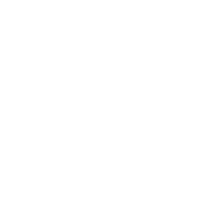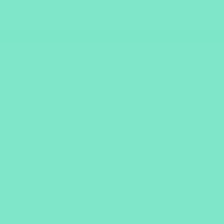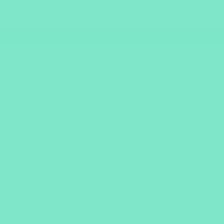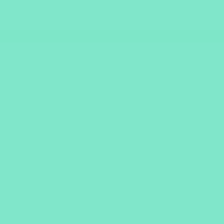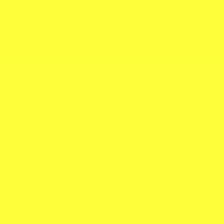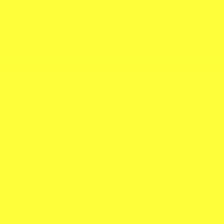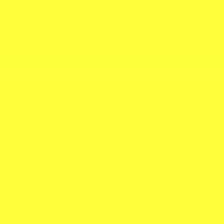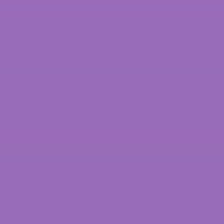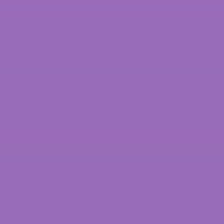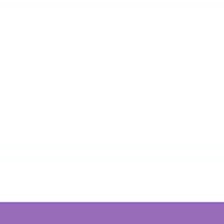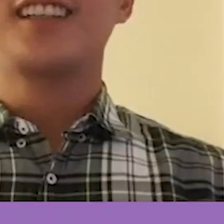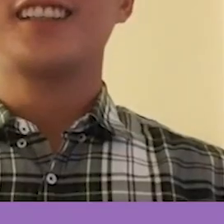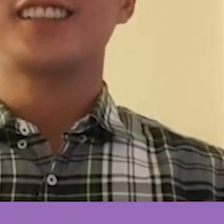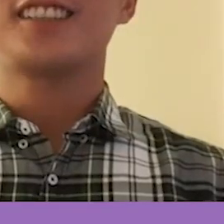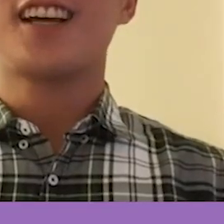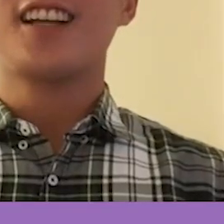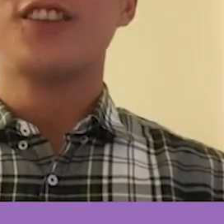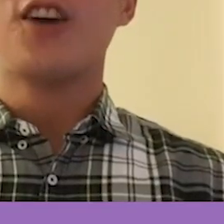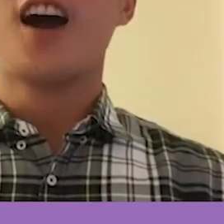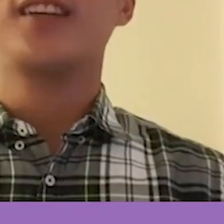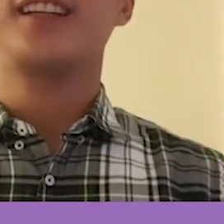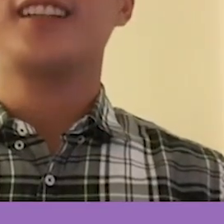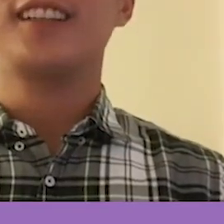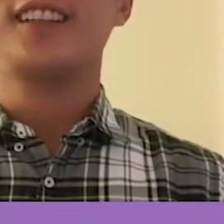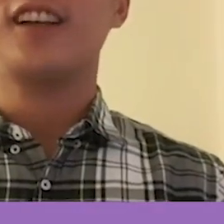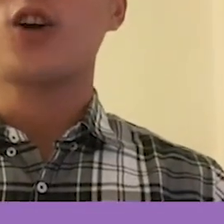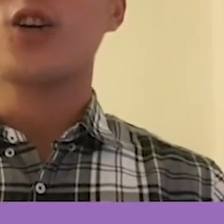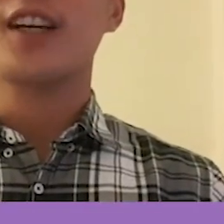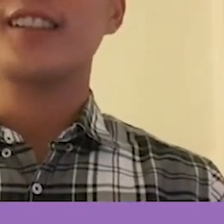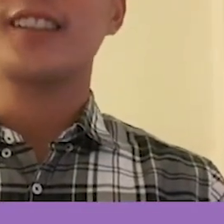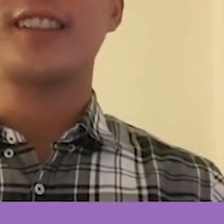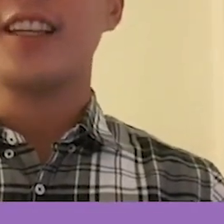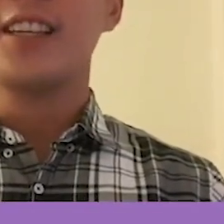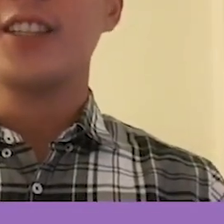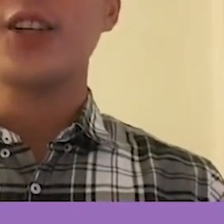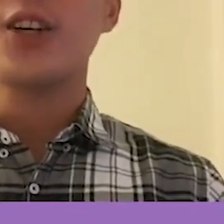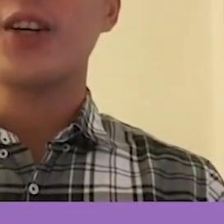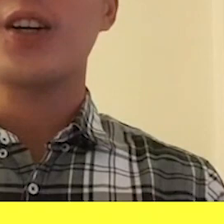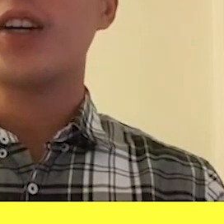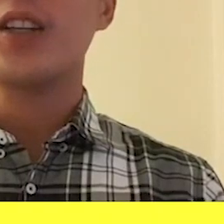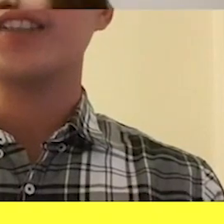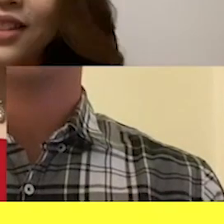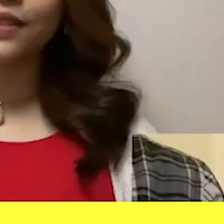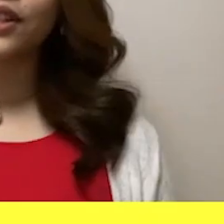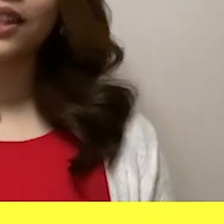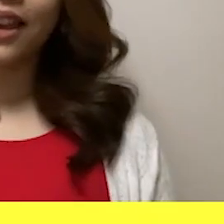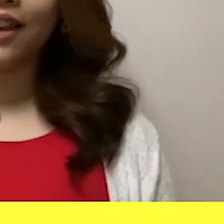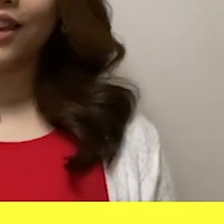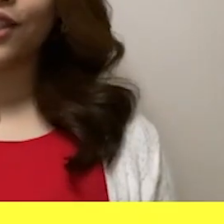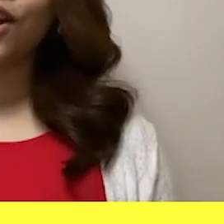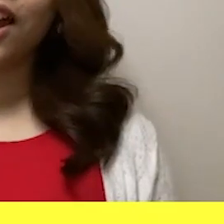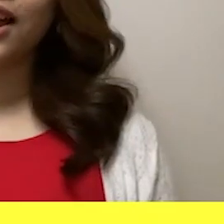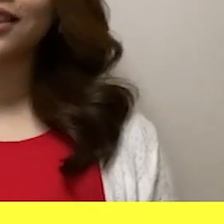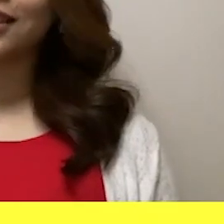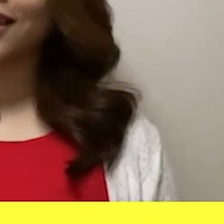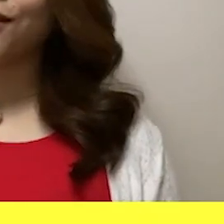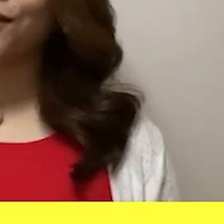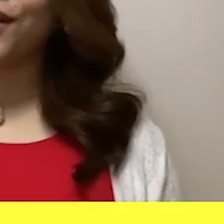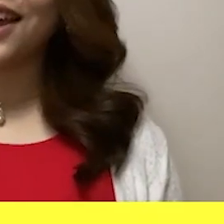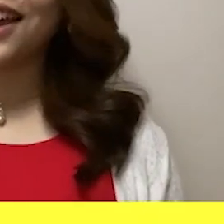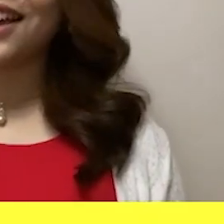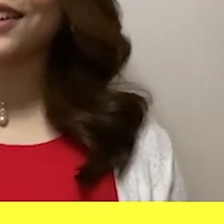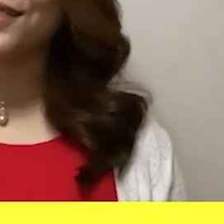nariyan. Ang Christian Family Organization. We had him together, I